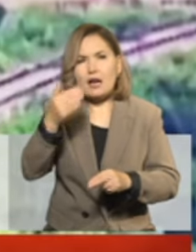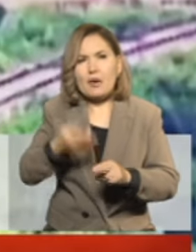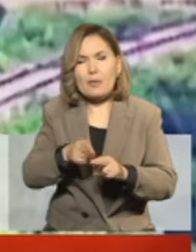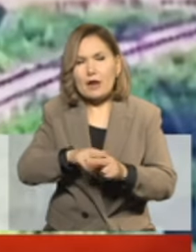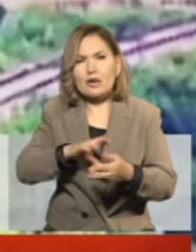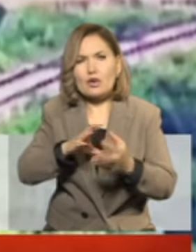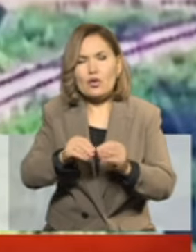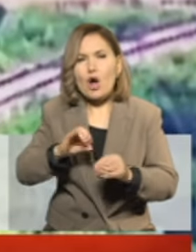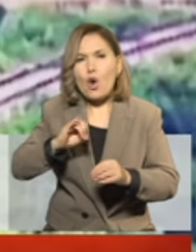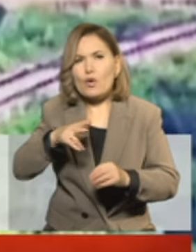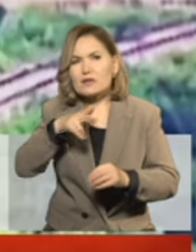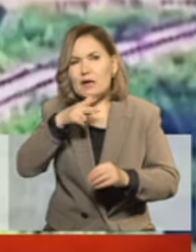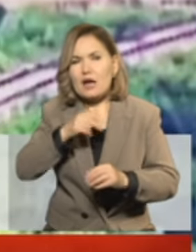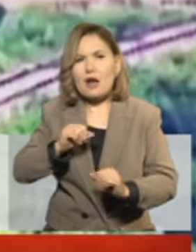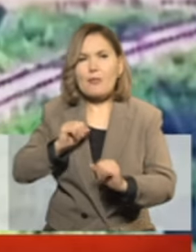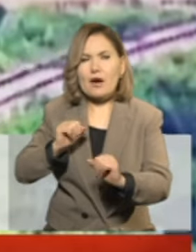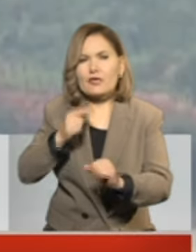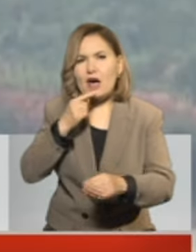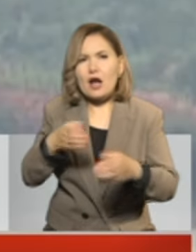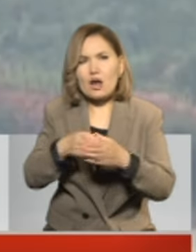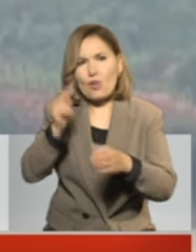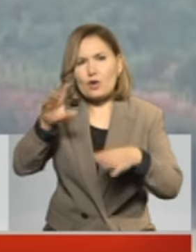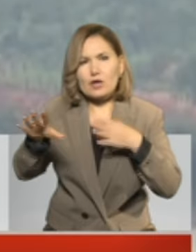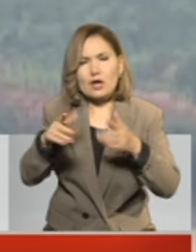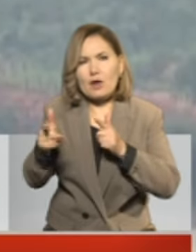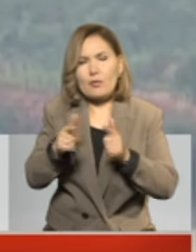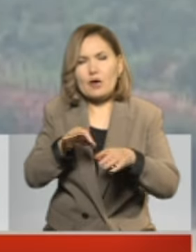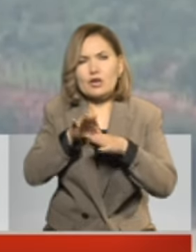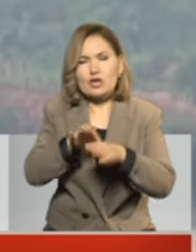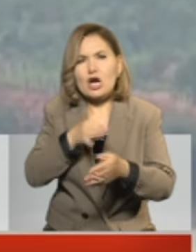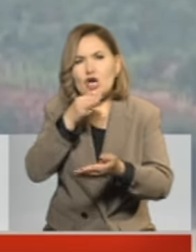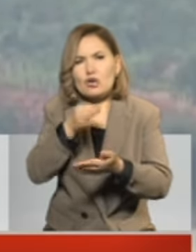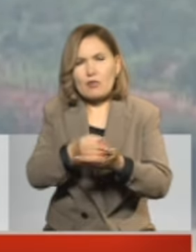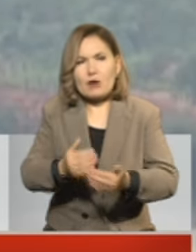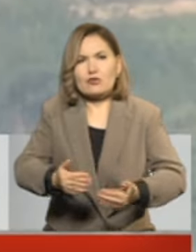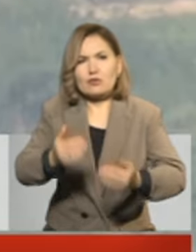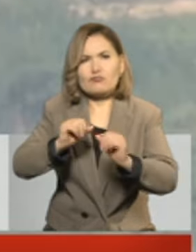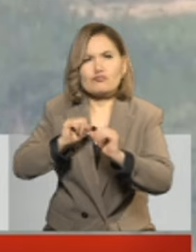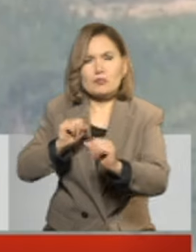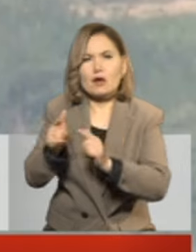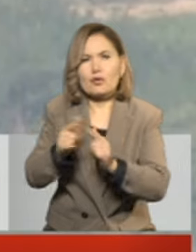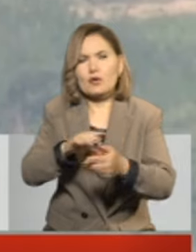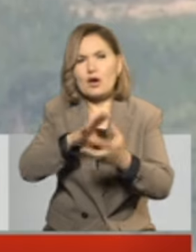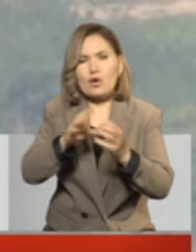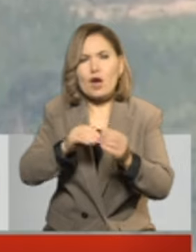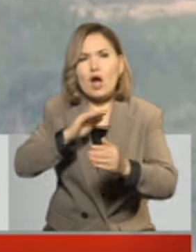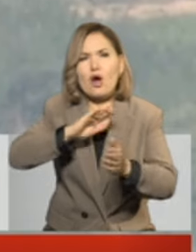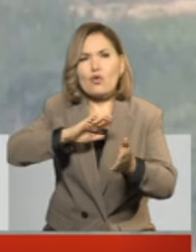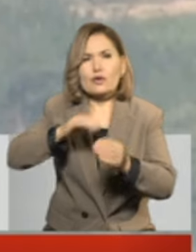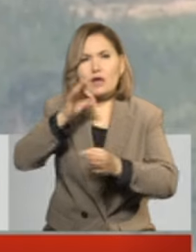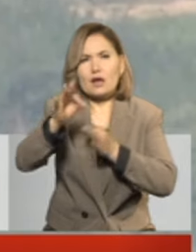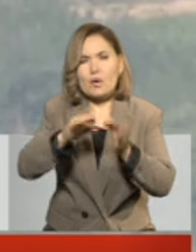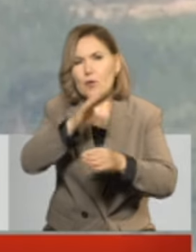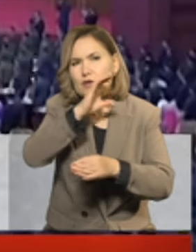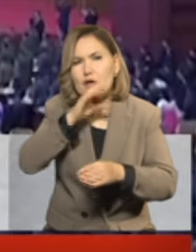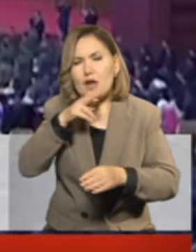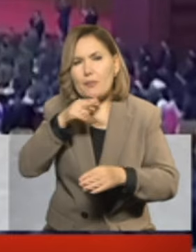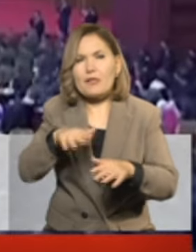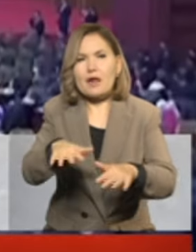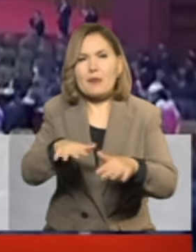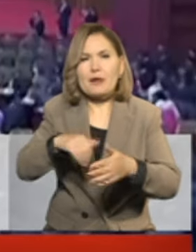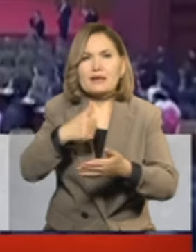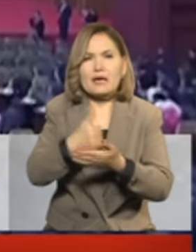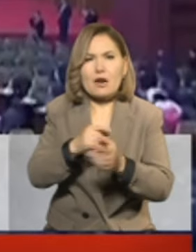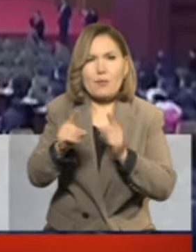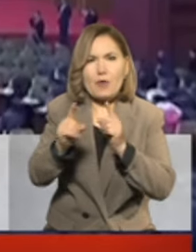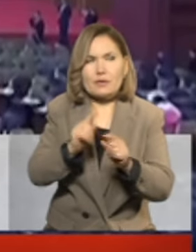мұндай шешімді оңтүстік Кореяның әскери жаттығу өткізуіне жауап ретінде қабылдаған. Ал өткен тәулікте солтүстік Кореяда парламенттің